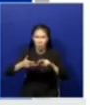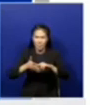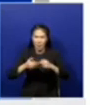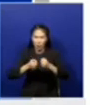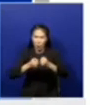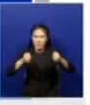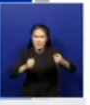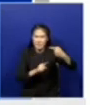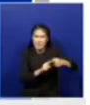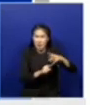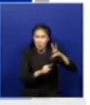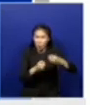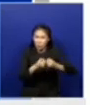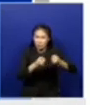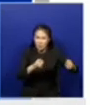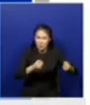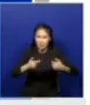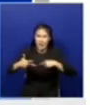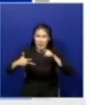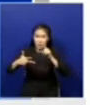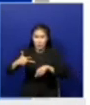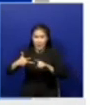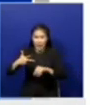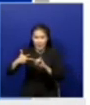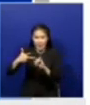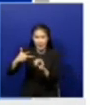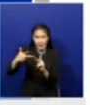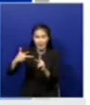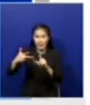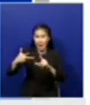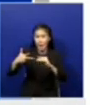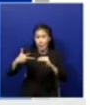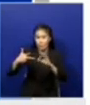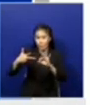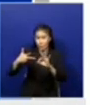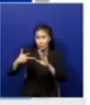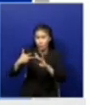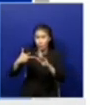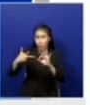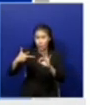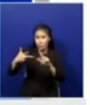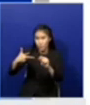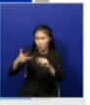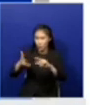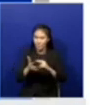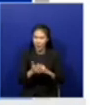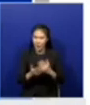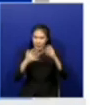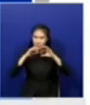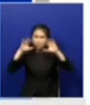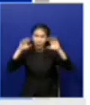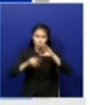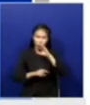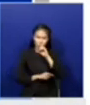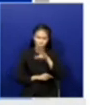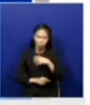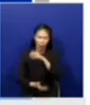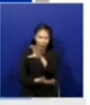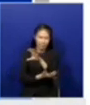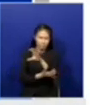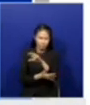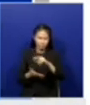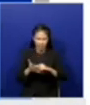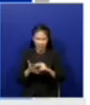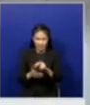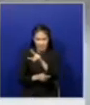อีก1ชนิดคือไกลโฟเซตรัฐบาลเพียงจำกัดการใช้ยังไม่ได้แบนตามมติสภ